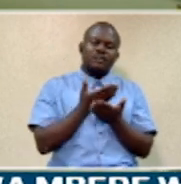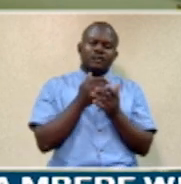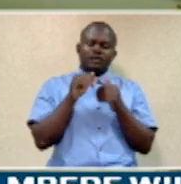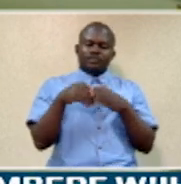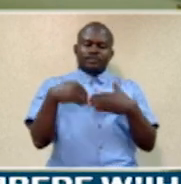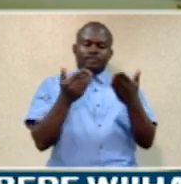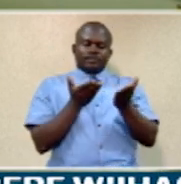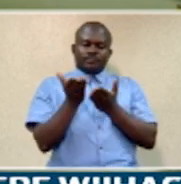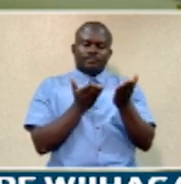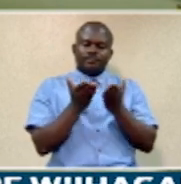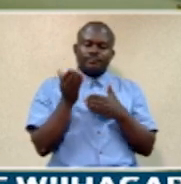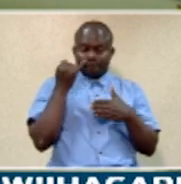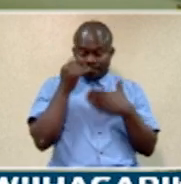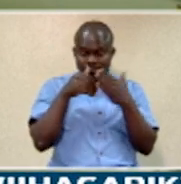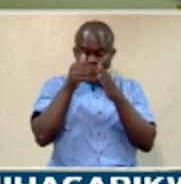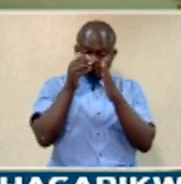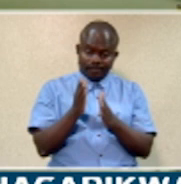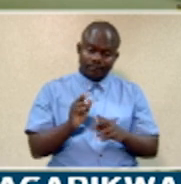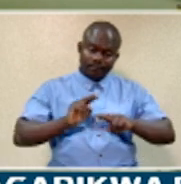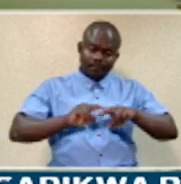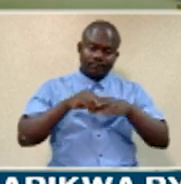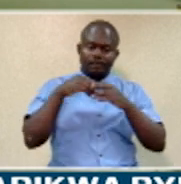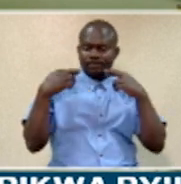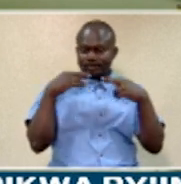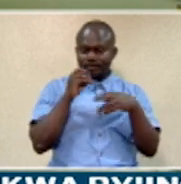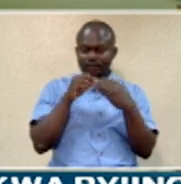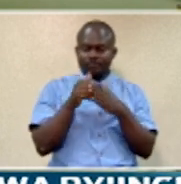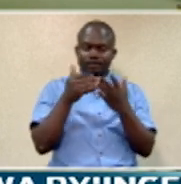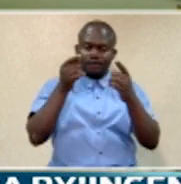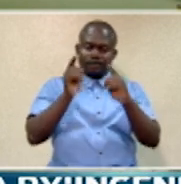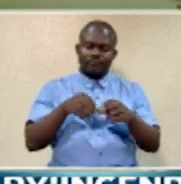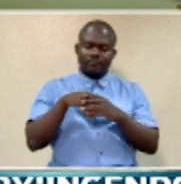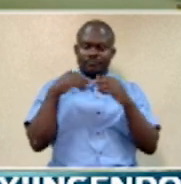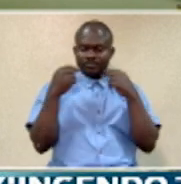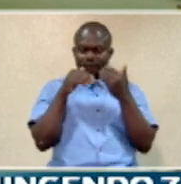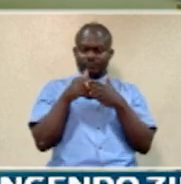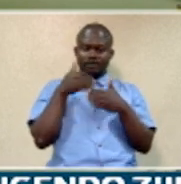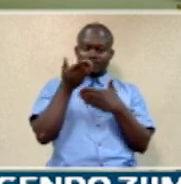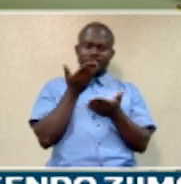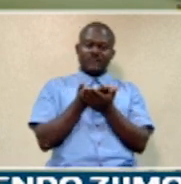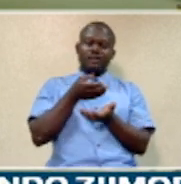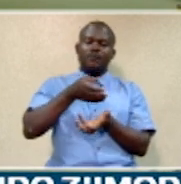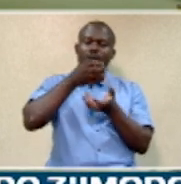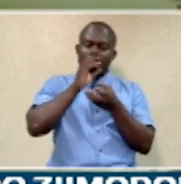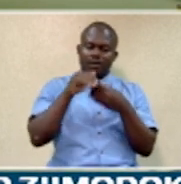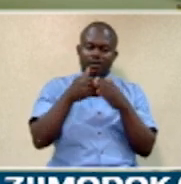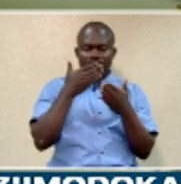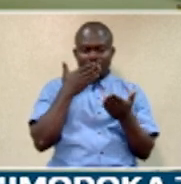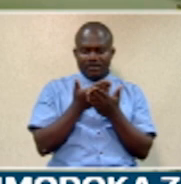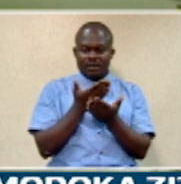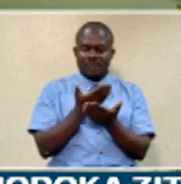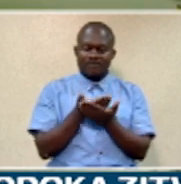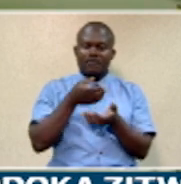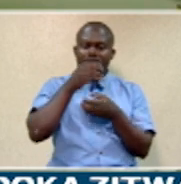abatanga service ni uko niba umuntu yicaye muri restaurant cyangwa ageze mu hoteli agasaba icyo kunywa byaba byiza yuko asaba icyo